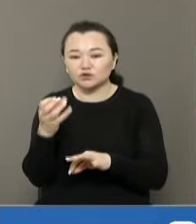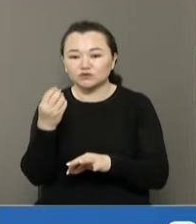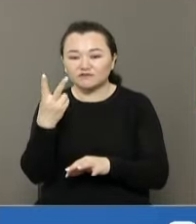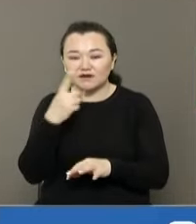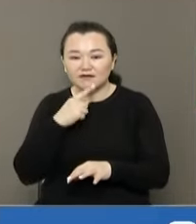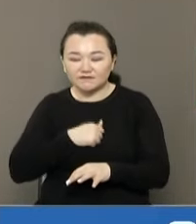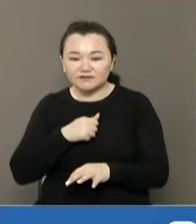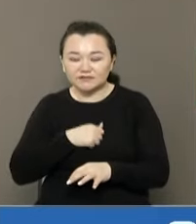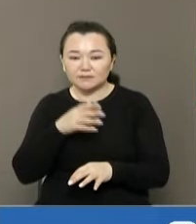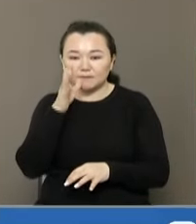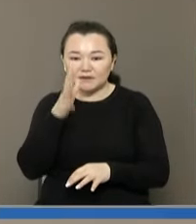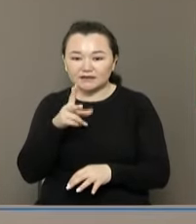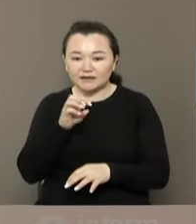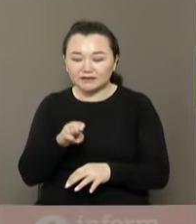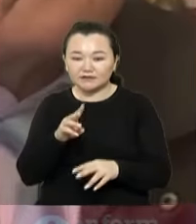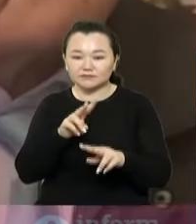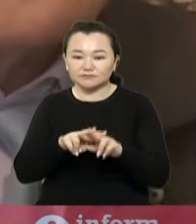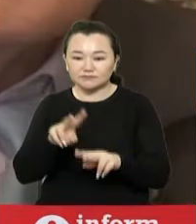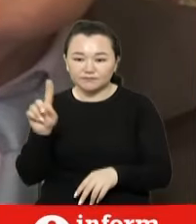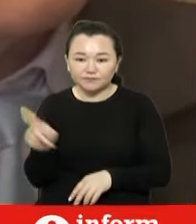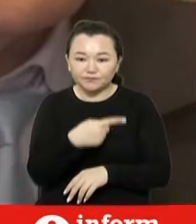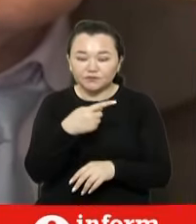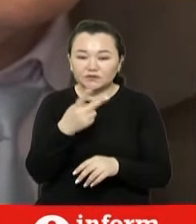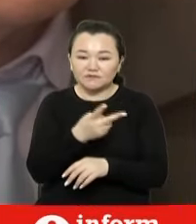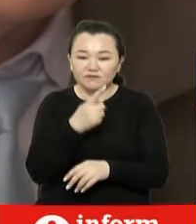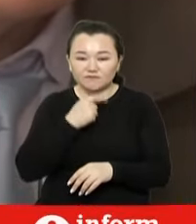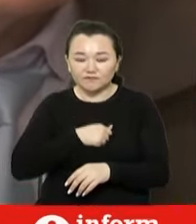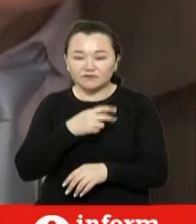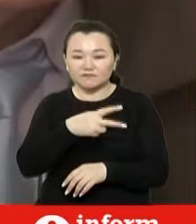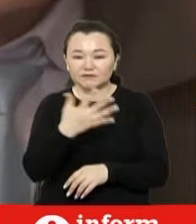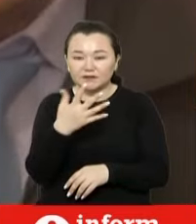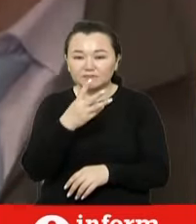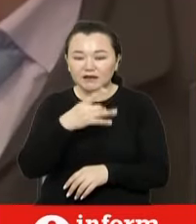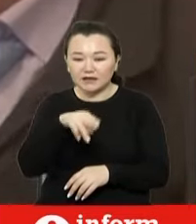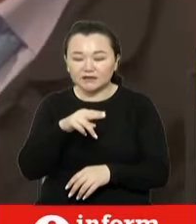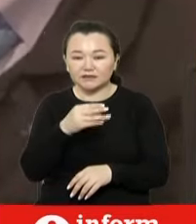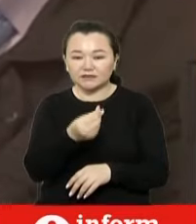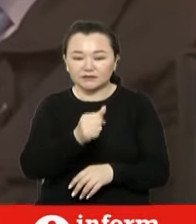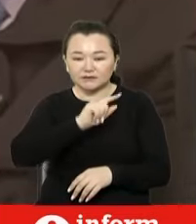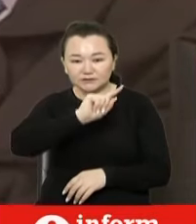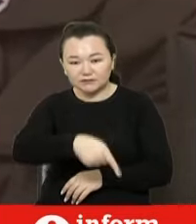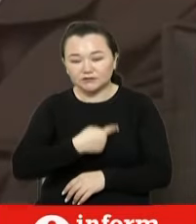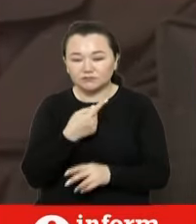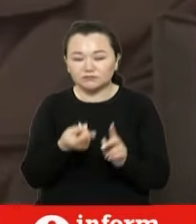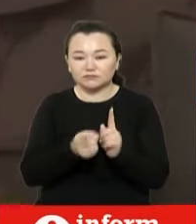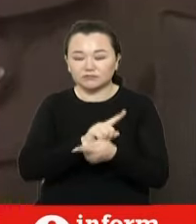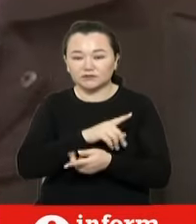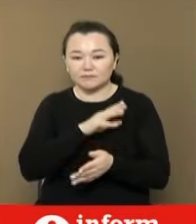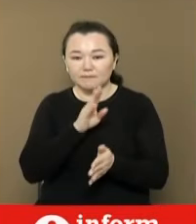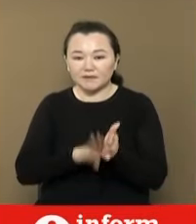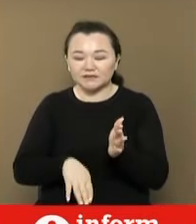офицерді 5 жылға соттады. Ал қос жауынгерге 25 миллиард теңге өндіру үкімі өзгермеген күйінде